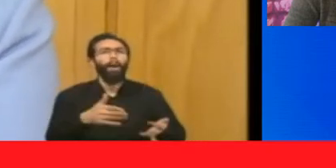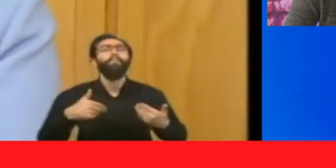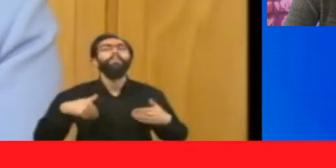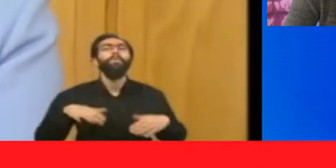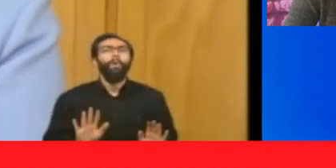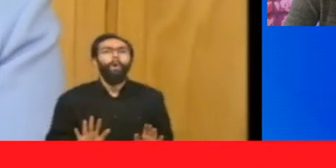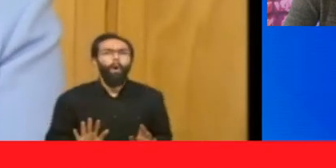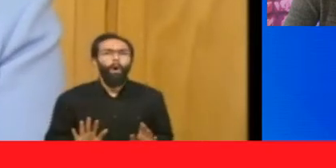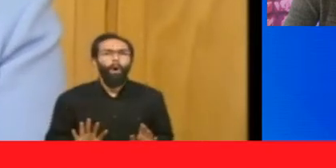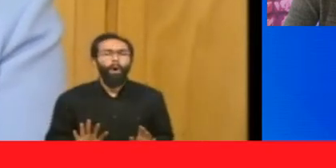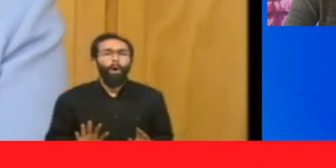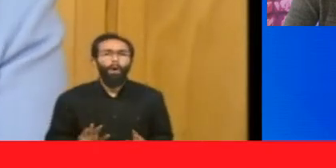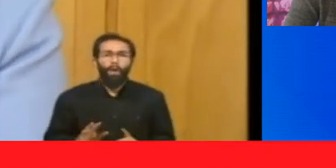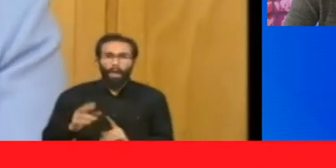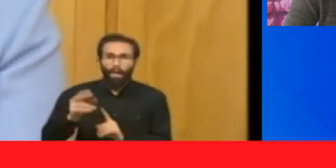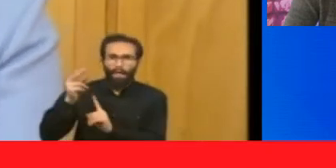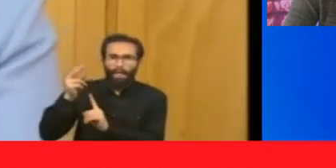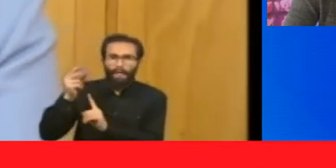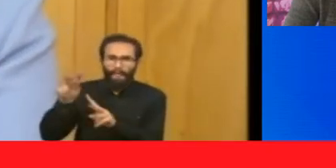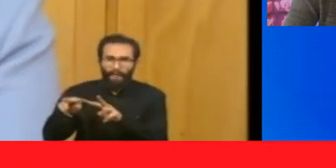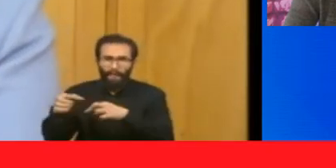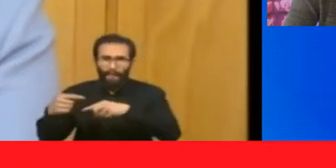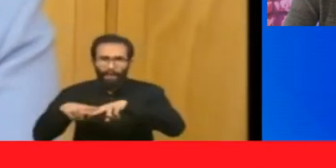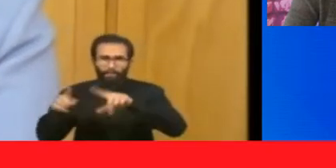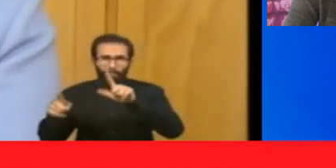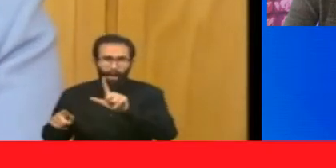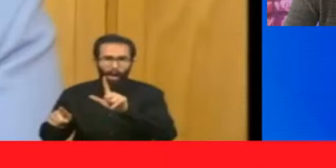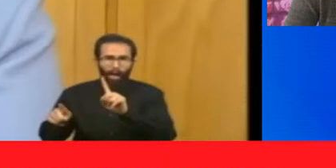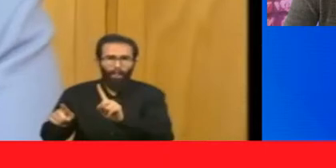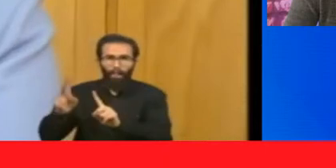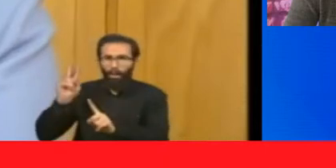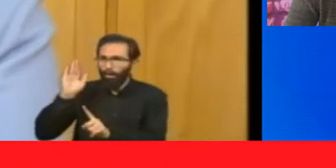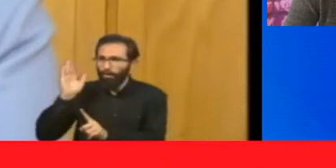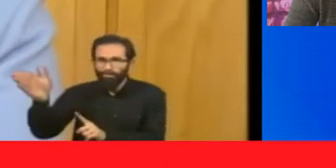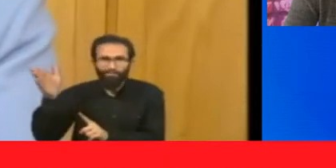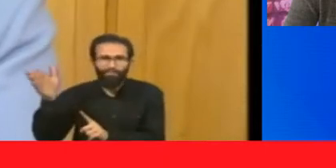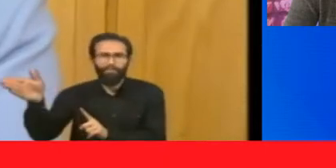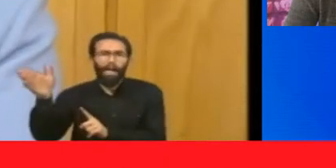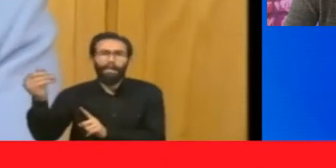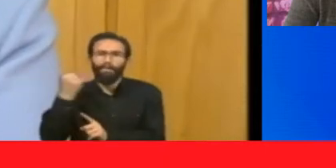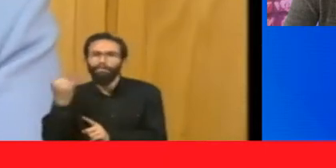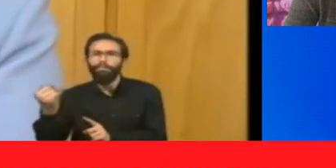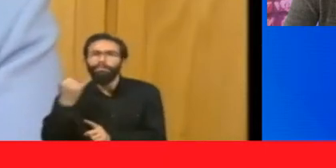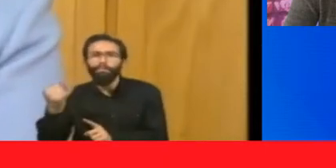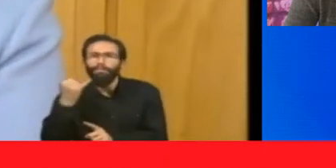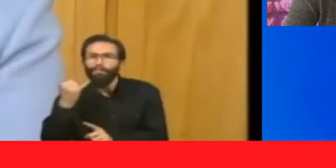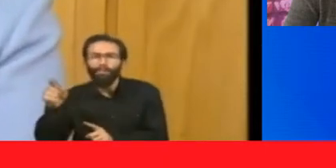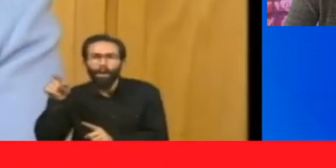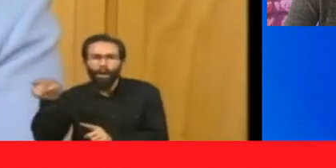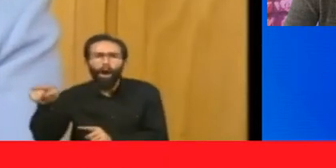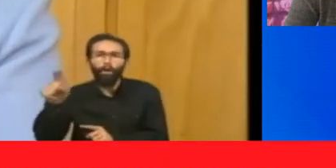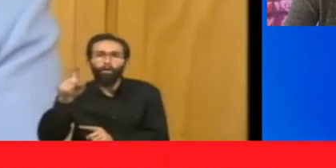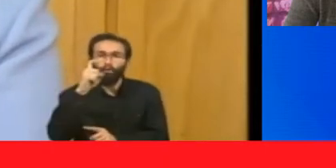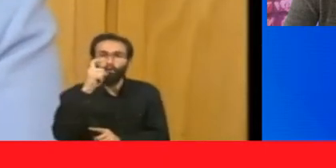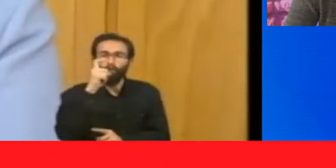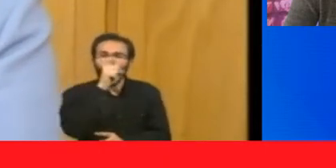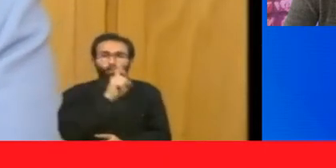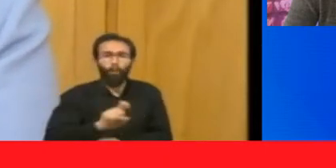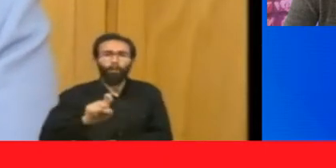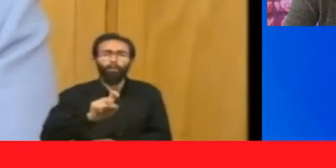avukat başvurusundan sadece 5'ine, 375 aile görüş başvurusundan